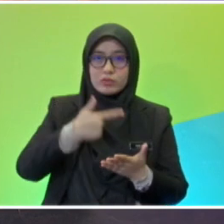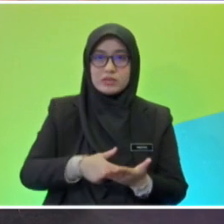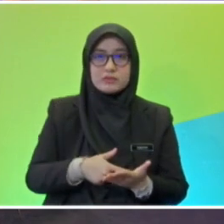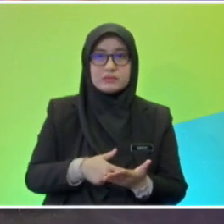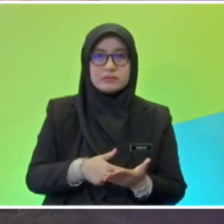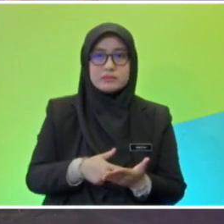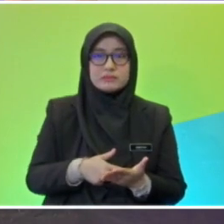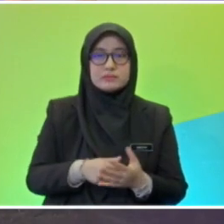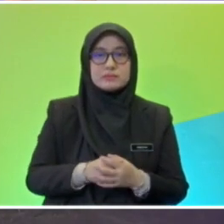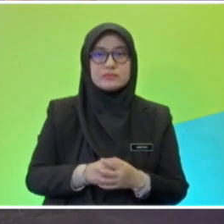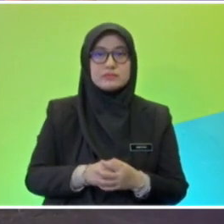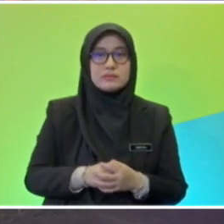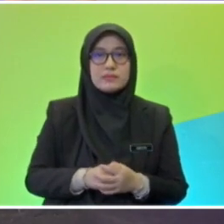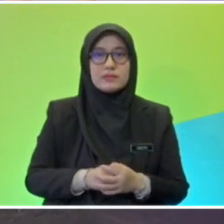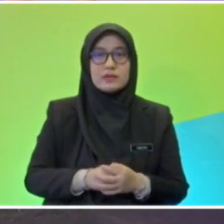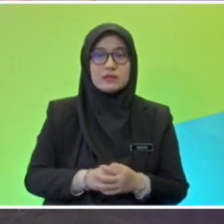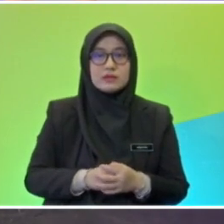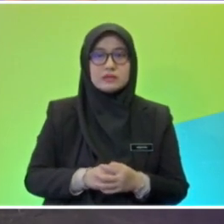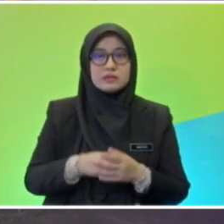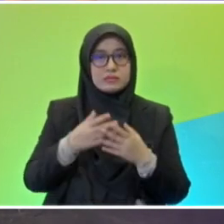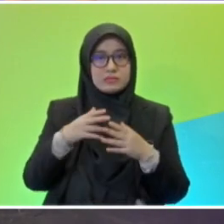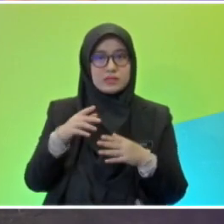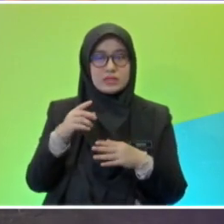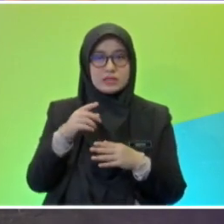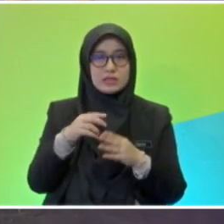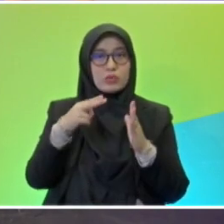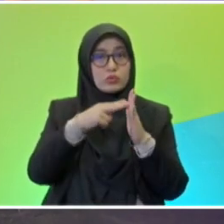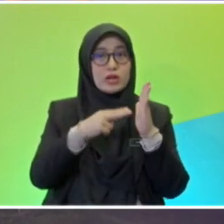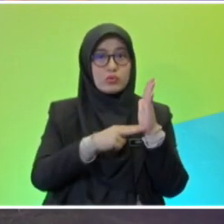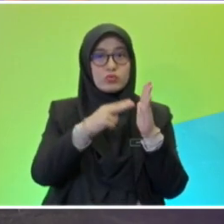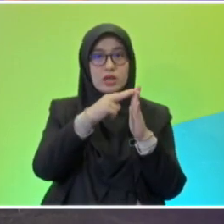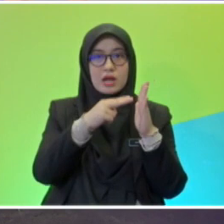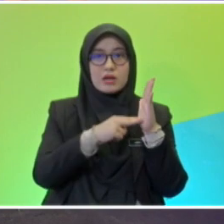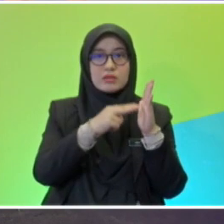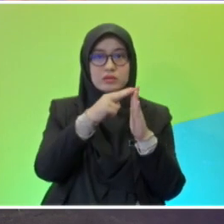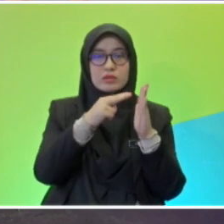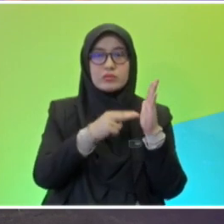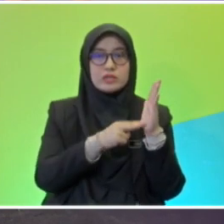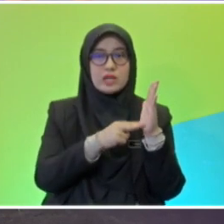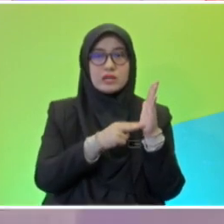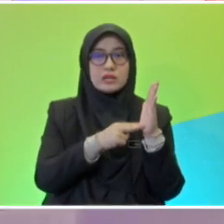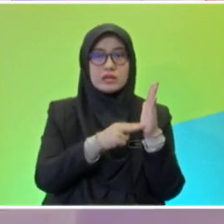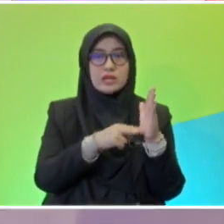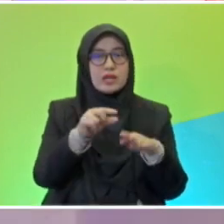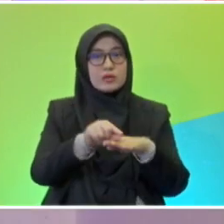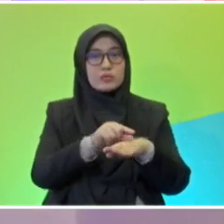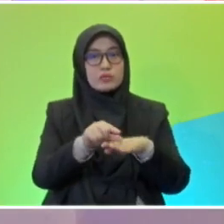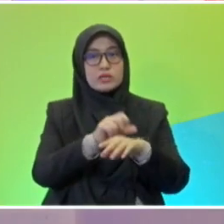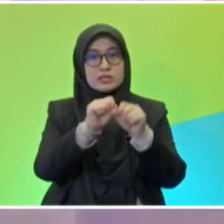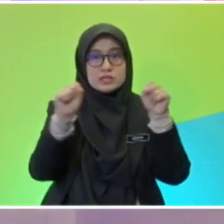sudah pasti kita akan menyentuh tentang perundangan yaitu mengguna ke sistem penunangan dan saya yakin contoh